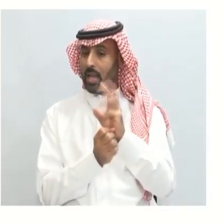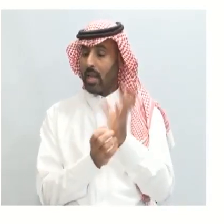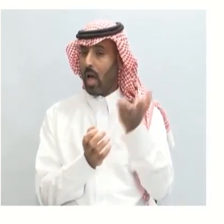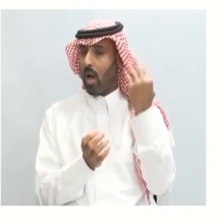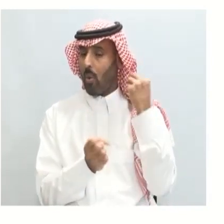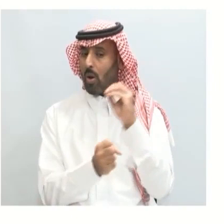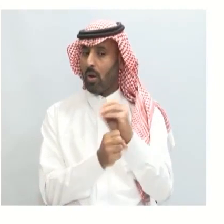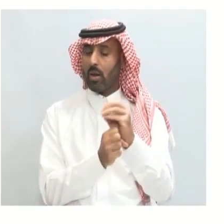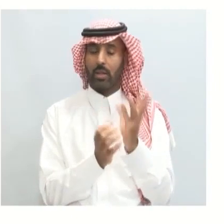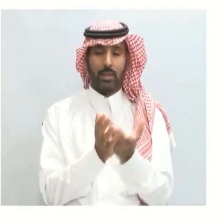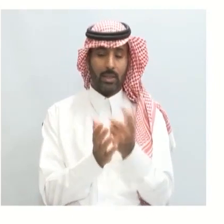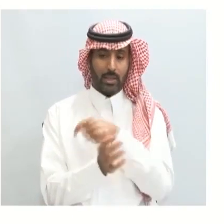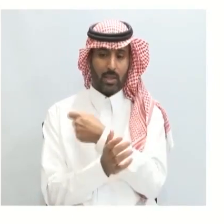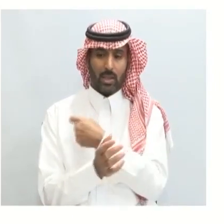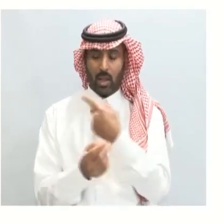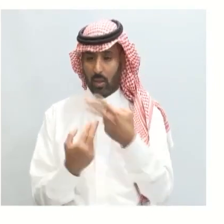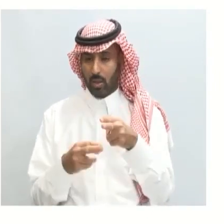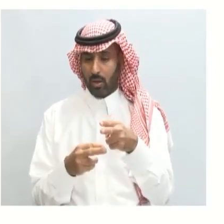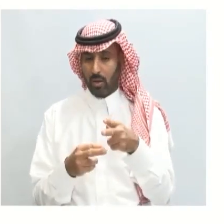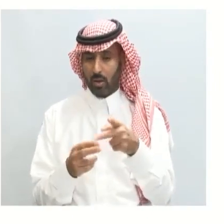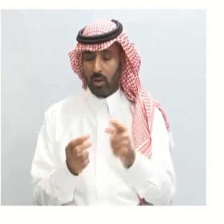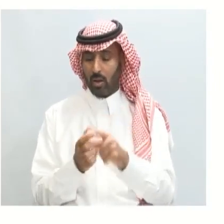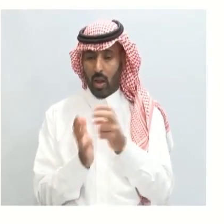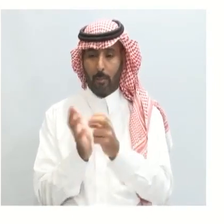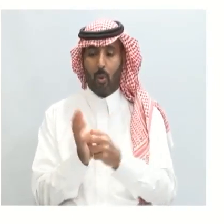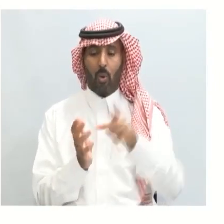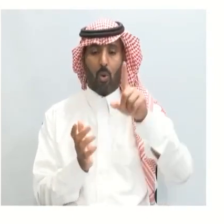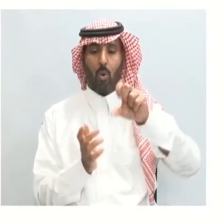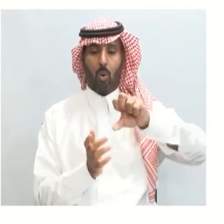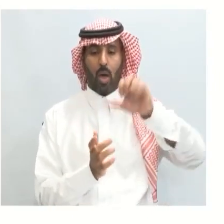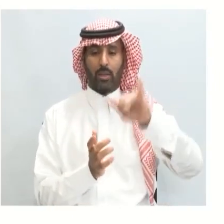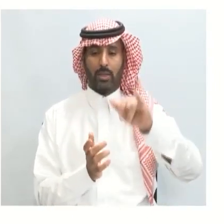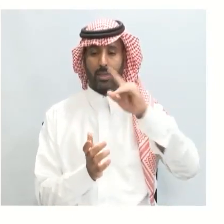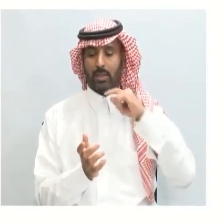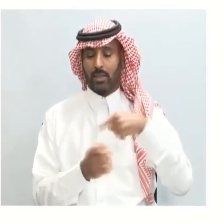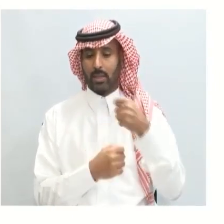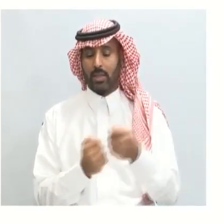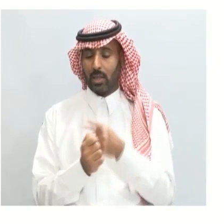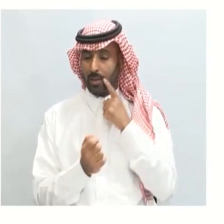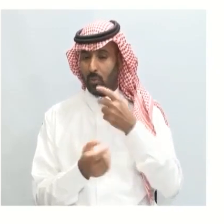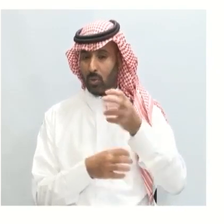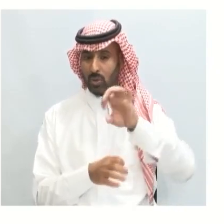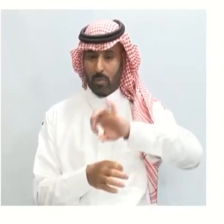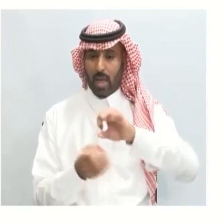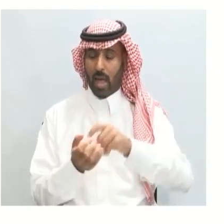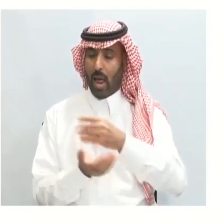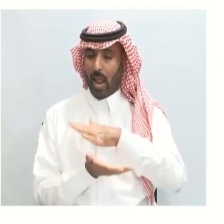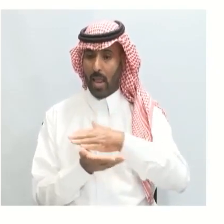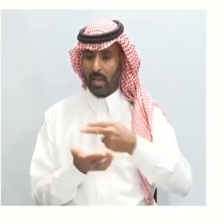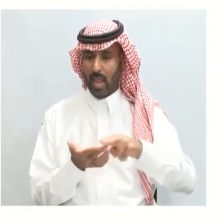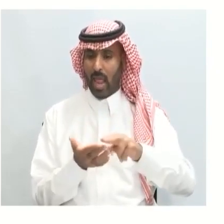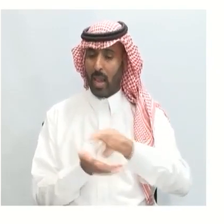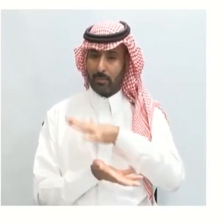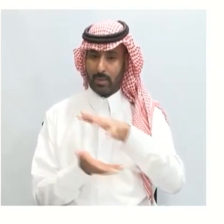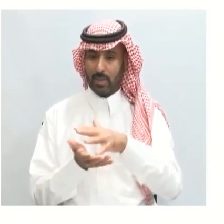الماضيه كانت عن تجربه اولا استهلاليه ثم قانون بويل مسائل تدريبيه ثم مخت حل المشكلات اليوم